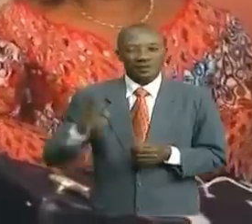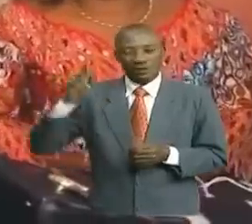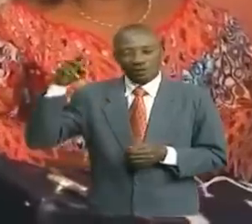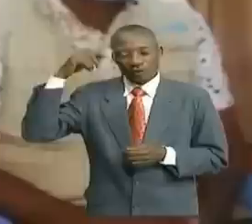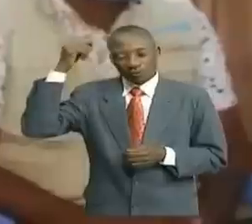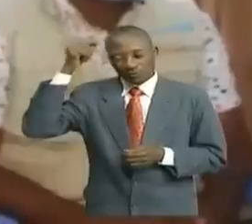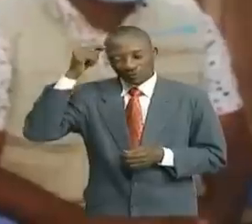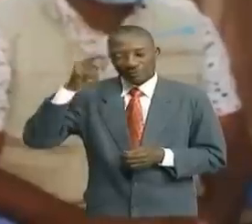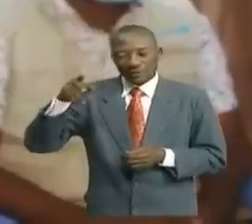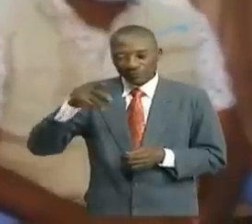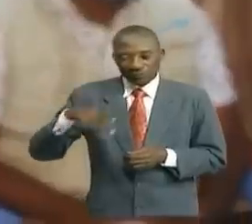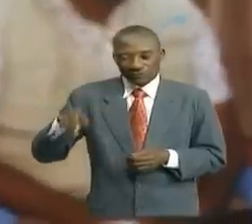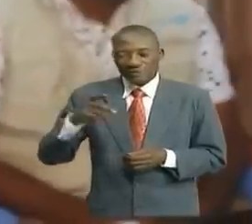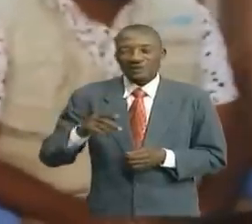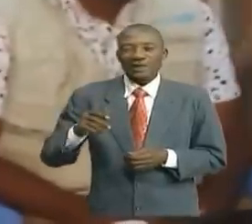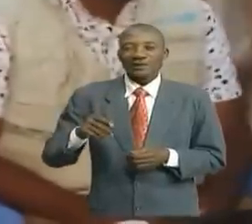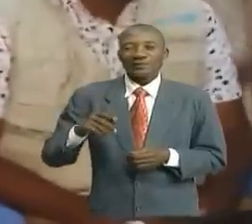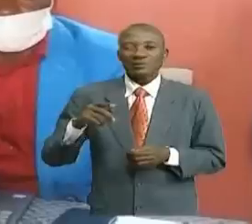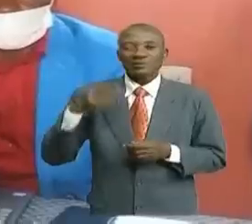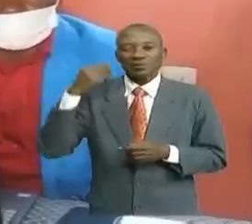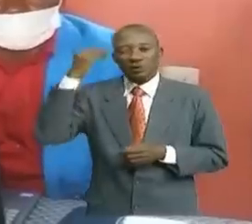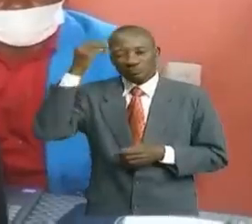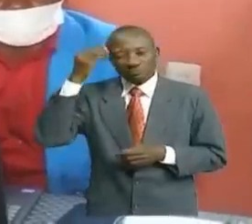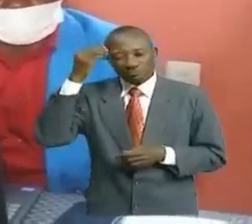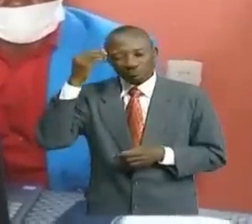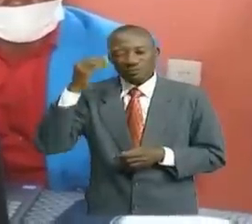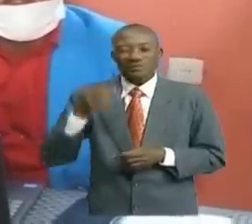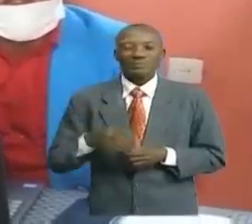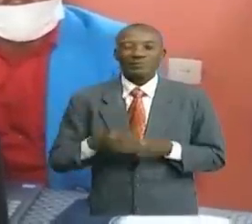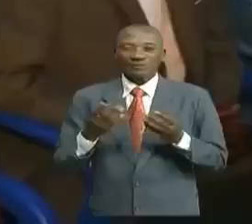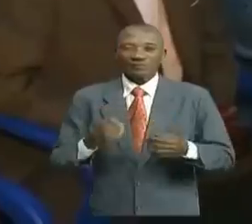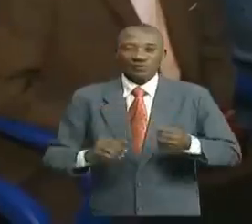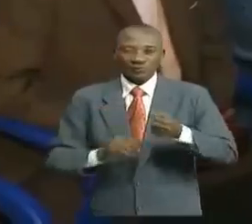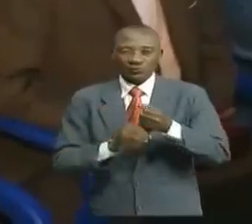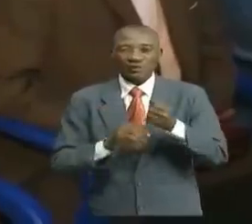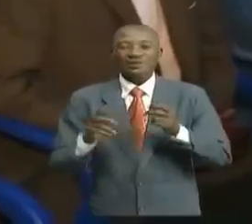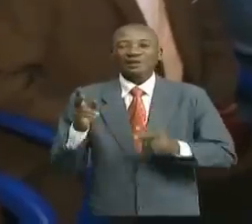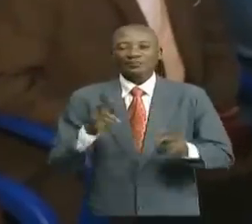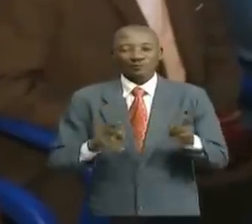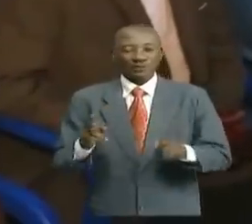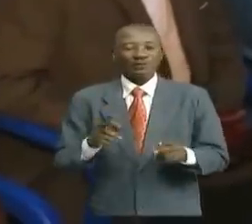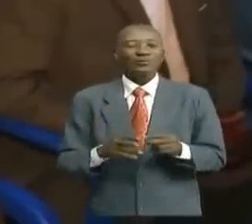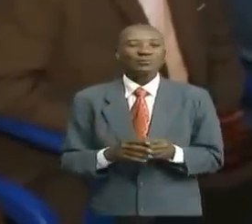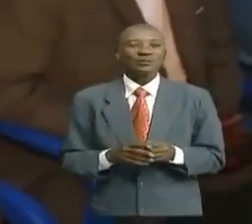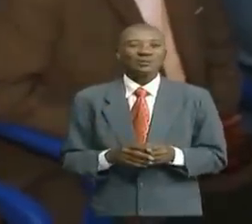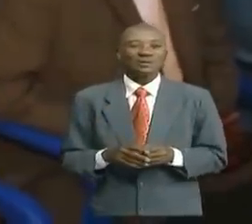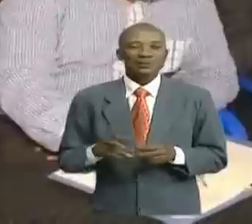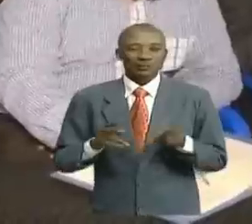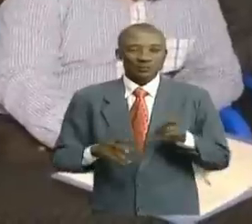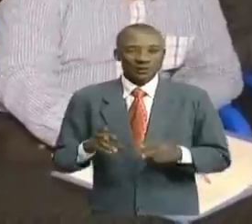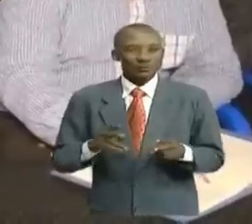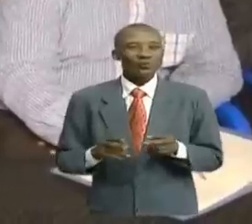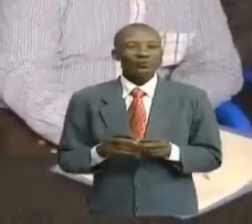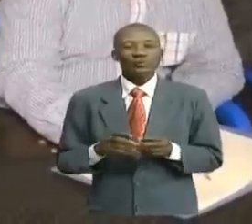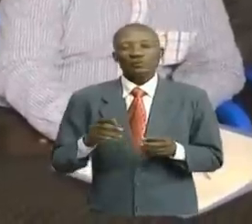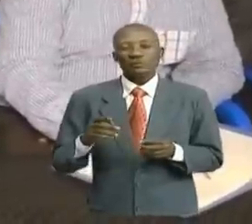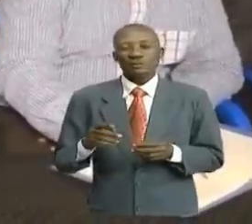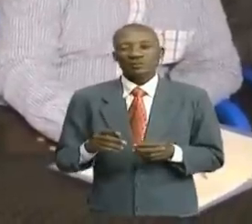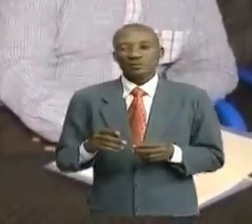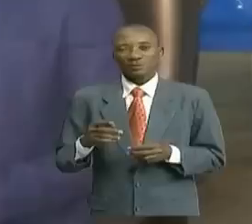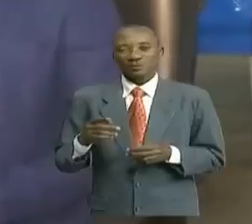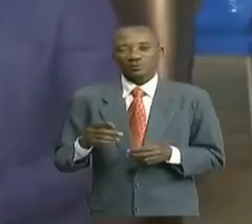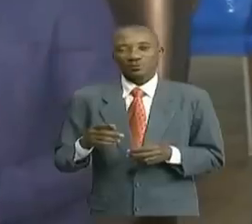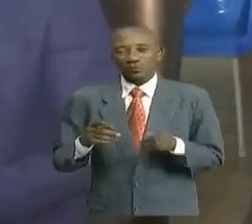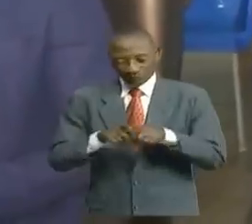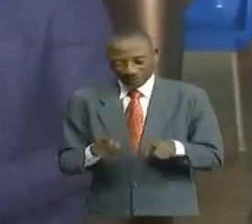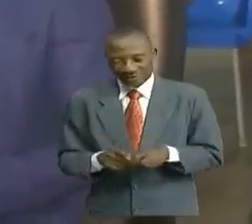à cette vaccination afin de sensibiliser la population à une adhésion massive, tout en revenant sur la mission de l'OMS, celle de promouvoir